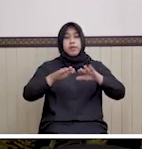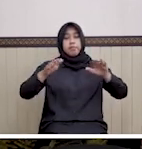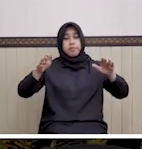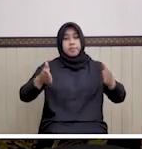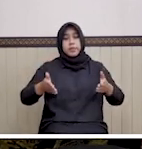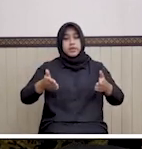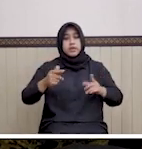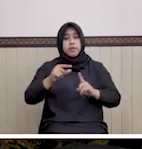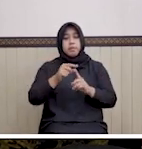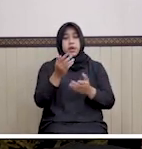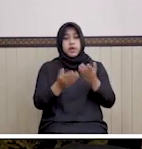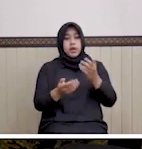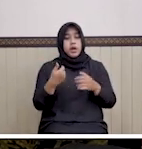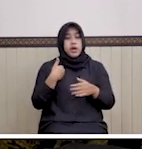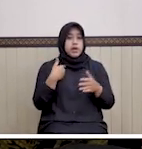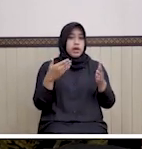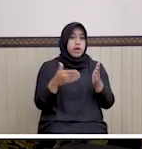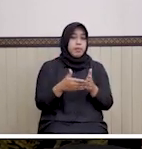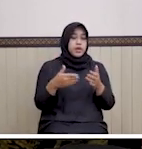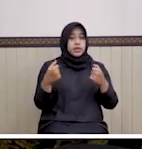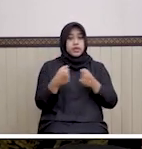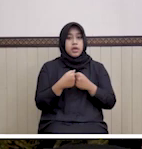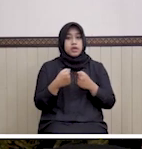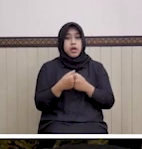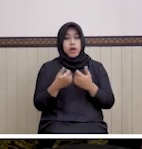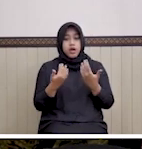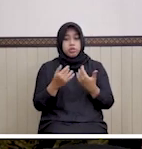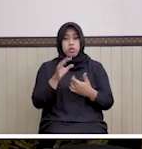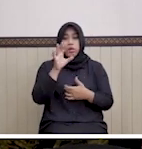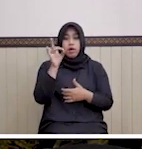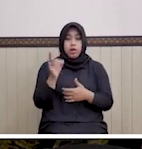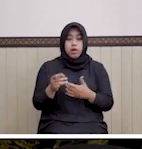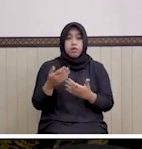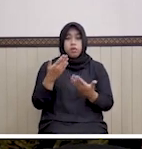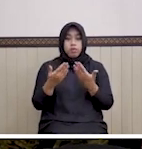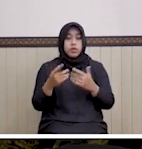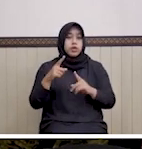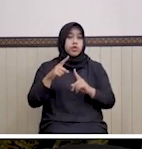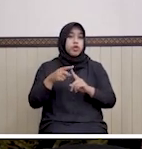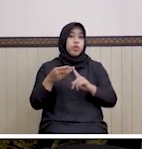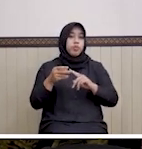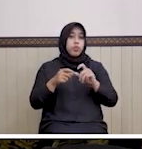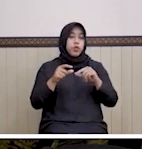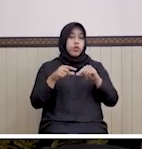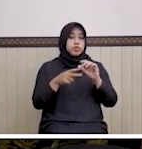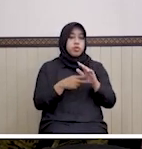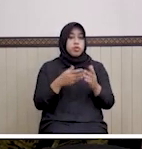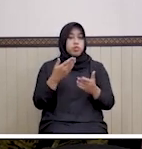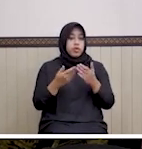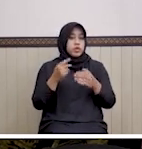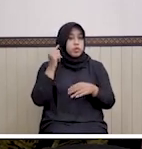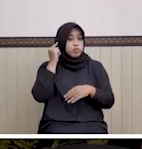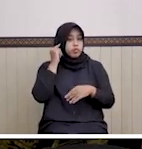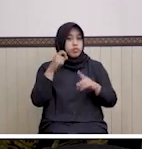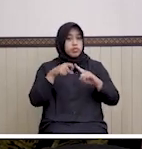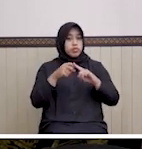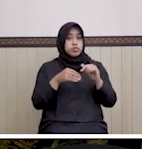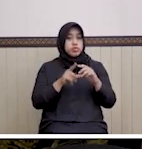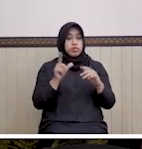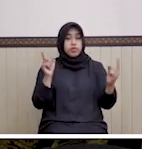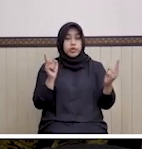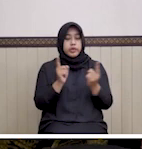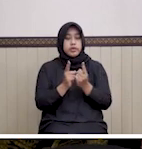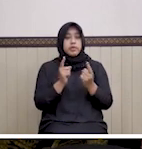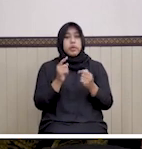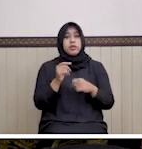Apakah ada hambatan tantangan juga atau hal-hal yang trobosan yang juga Ibu Husnul jumpai